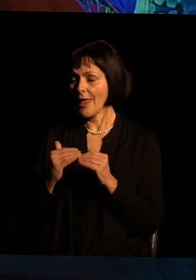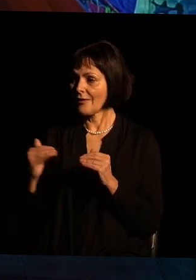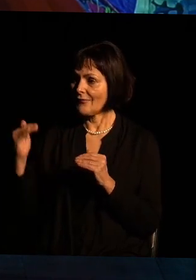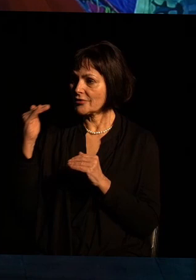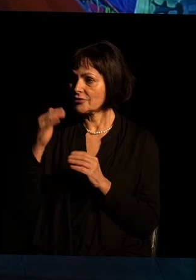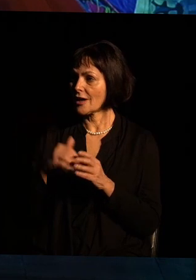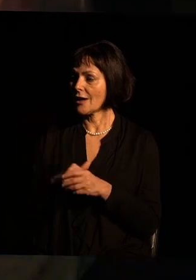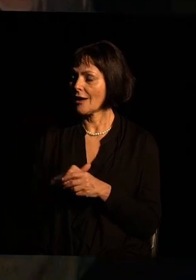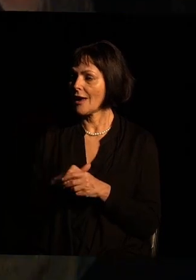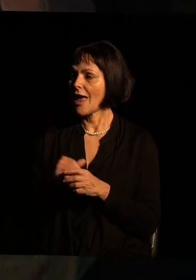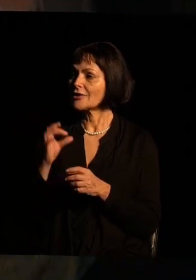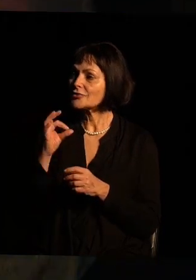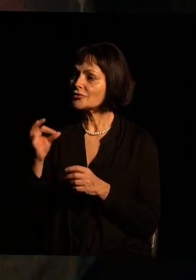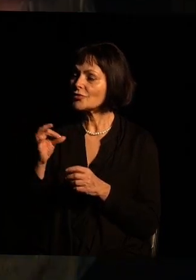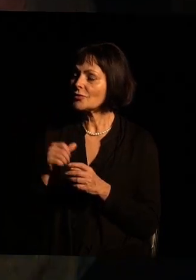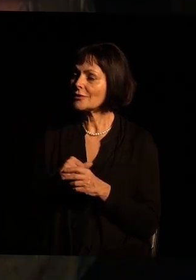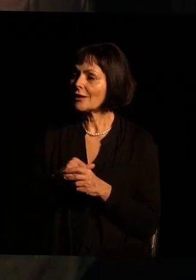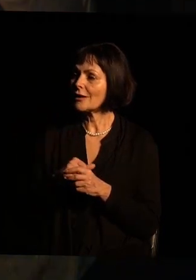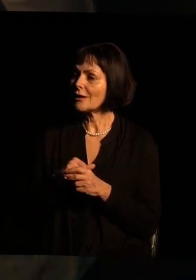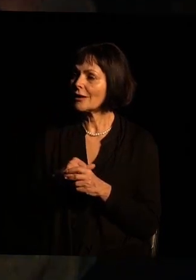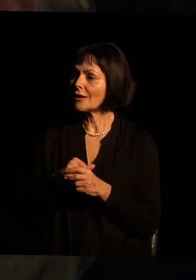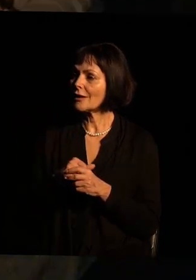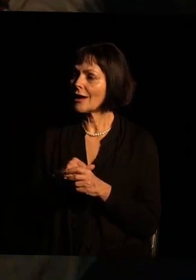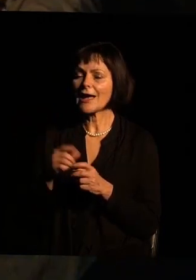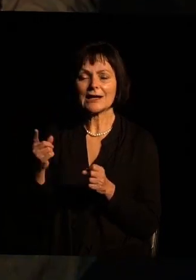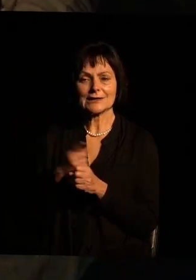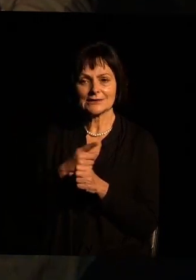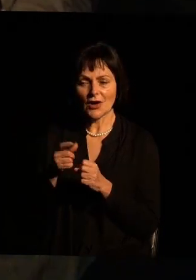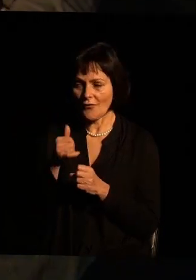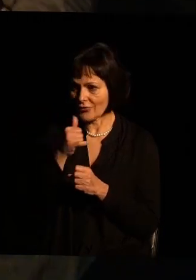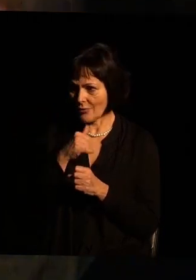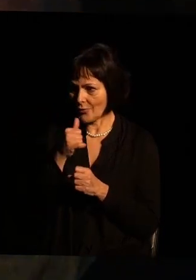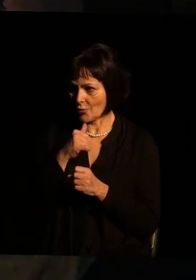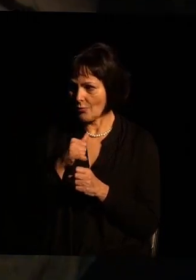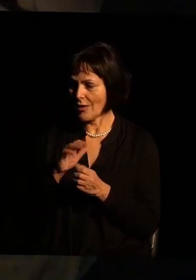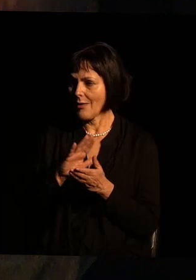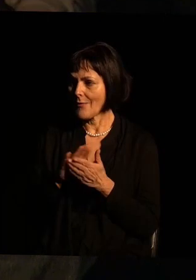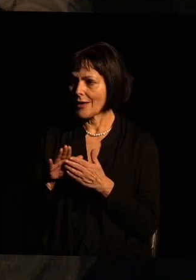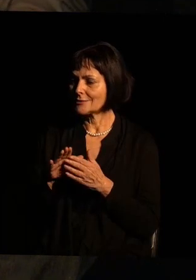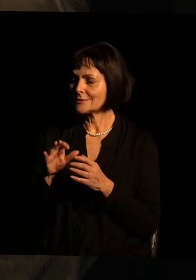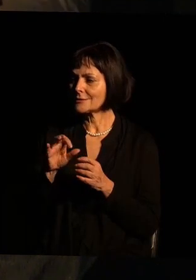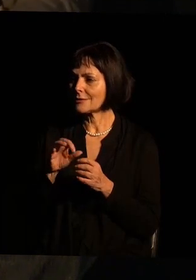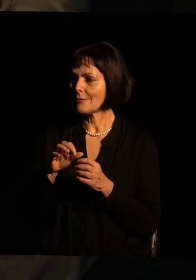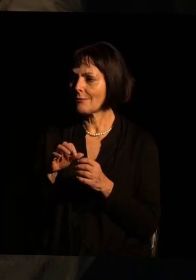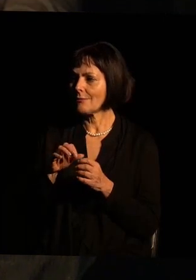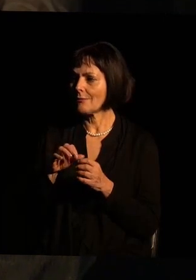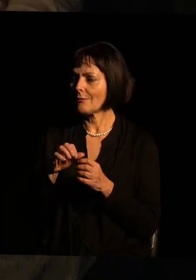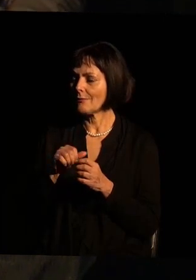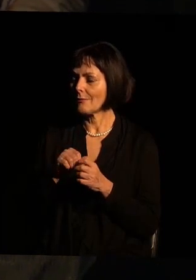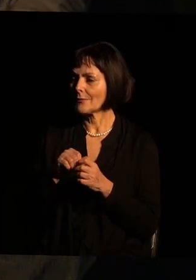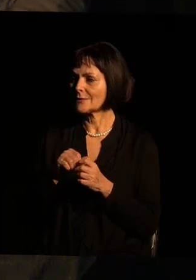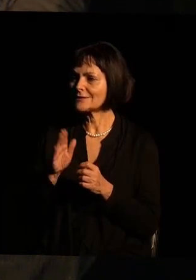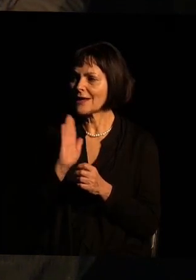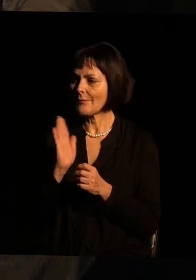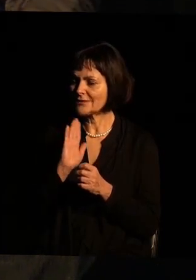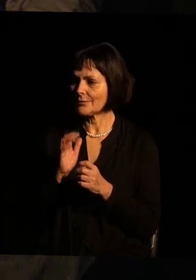najwyższe, szczególnie no na te takie ryzykowne próby bez poręczy, bez